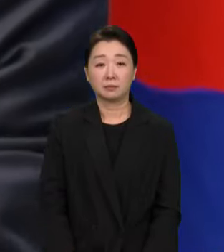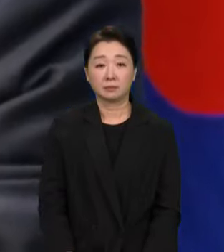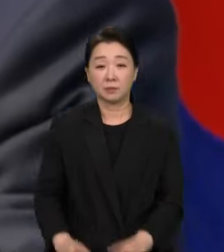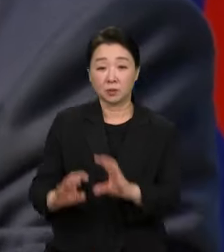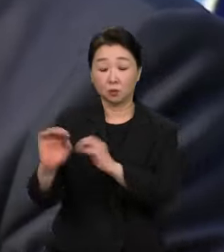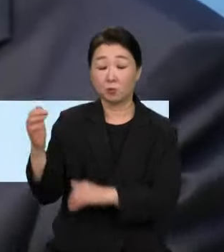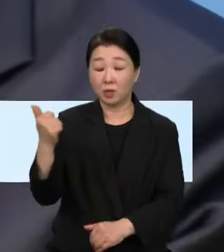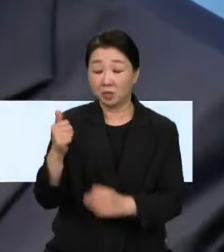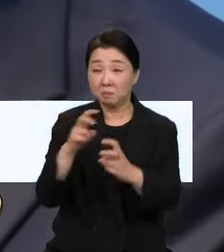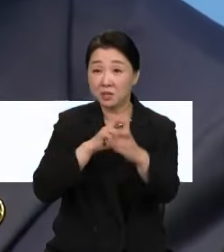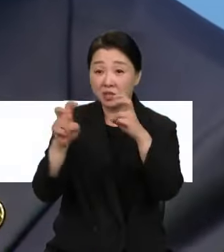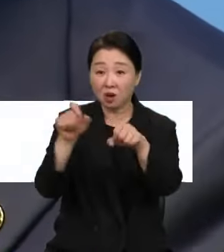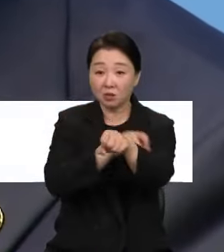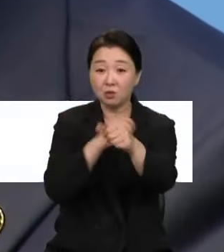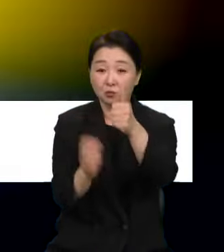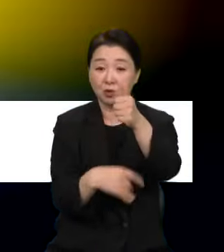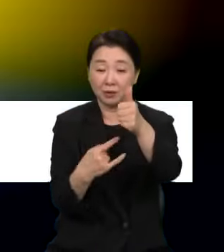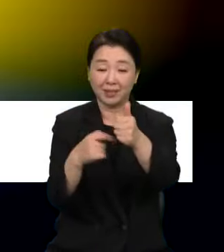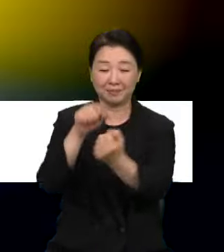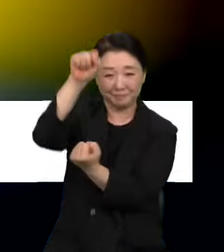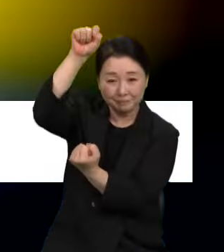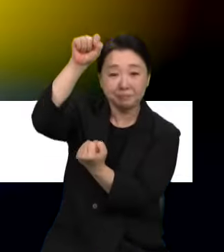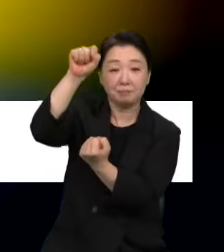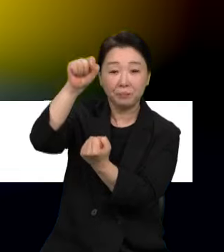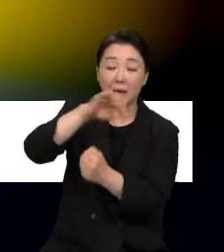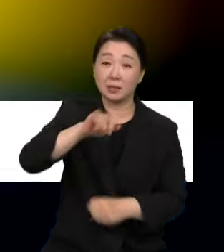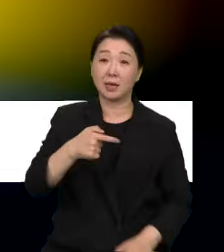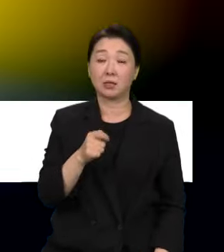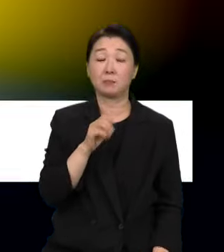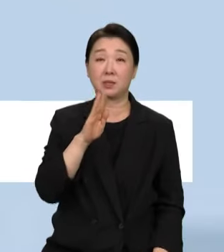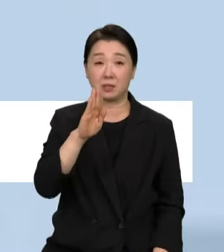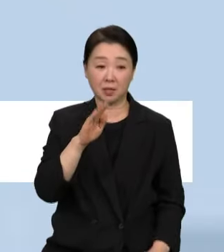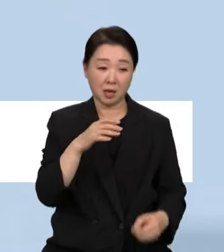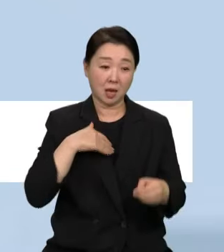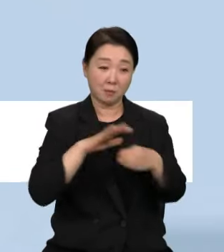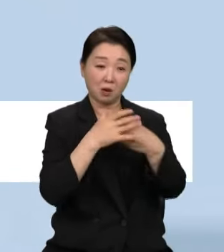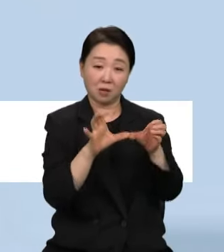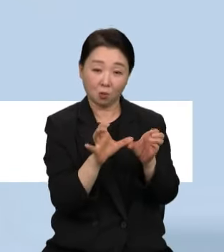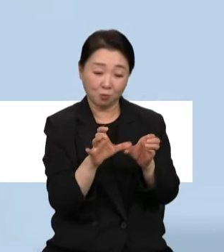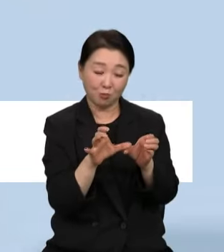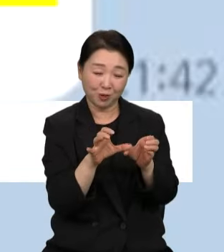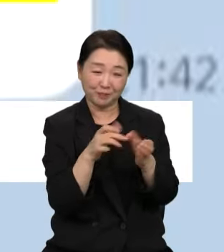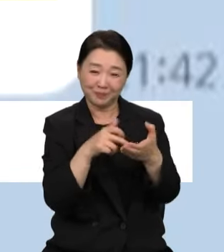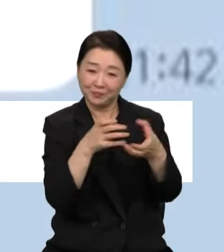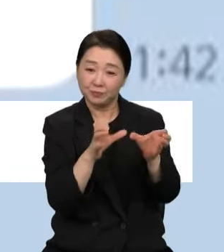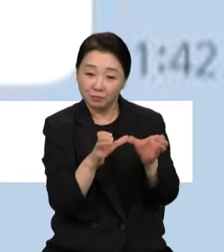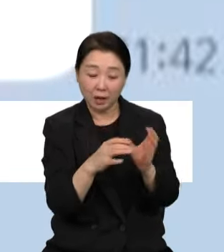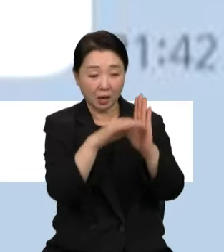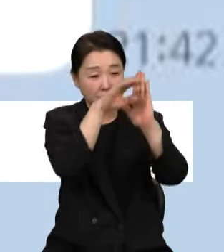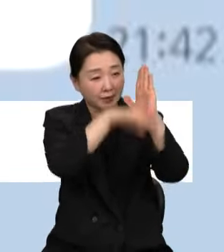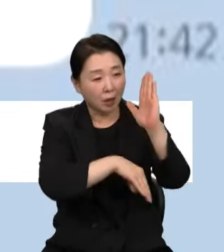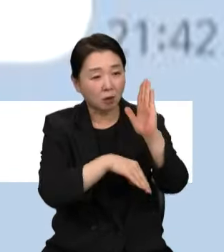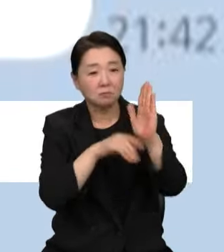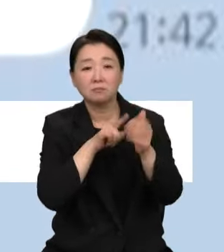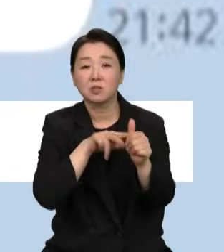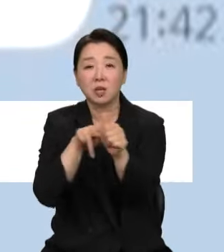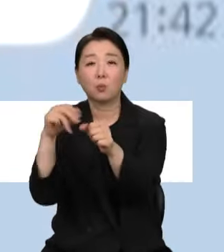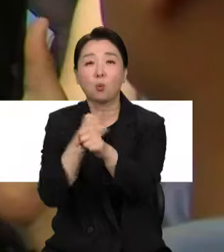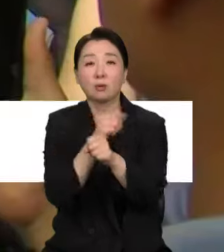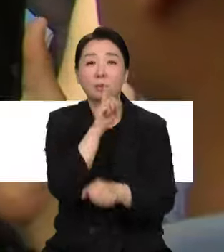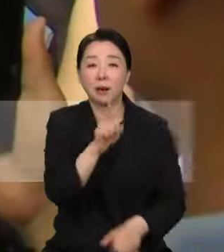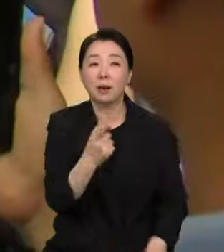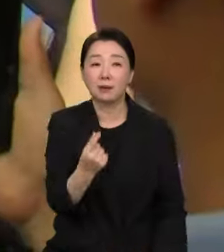국민의힘 미디어 특위는 성명서를 내고 JTBC의 해병대 골프 모임 단체 대화방 관련 보도가 제보 공작이라고